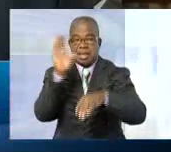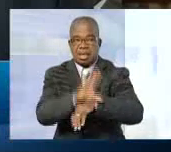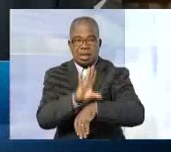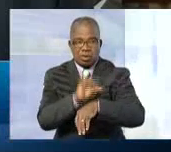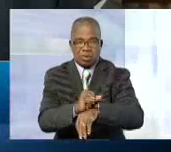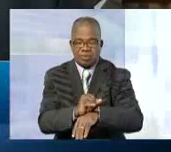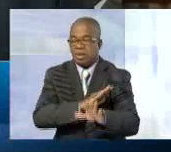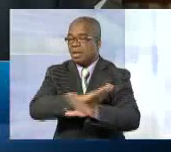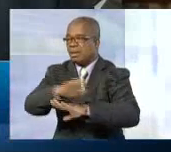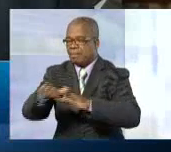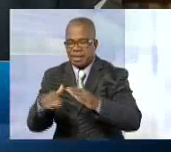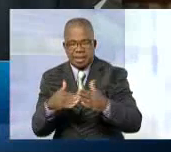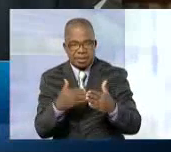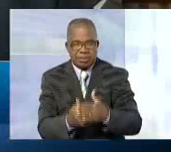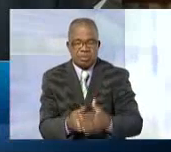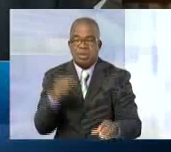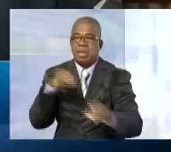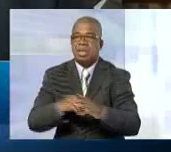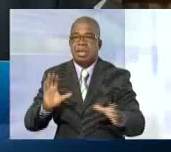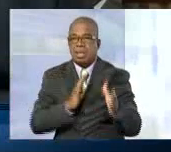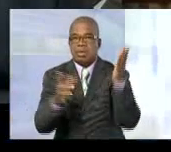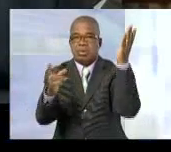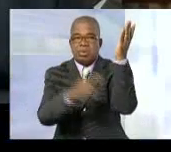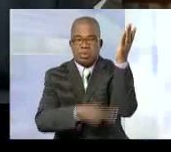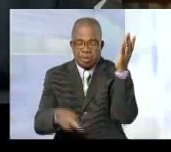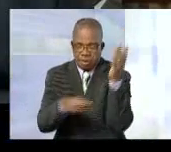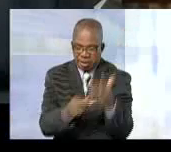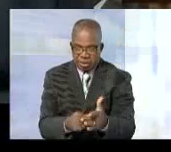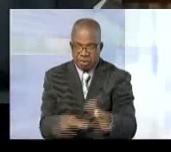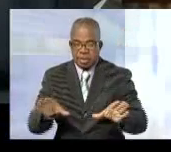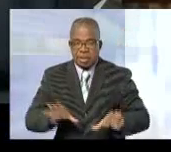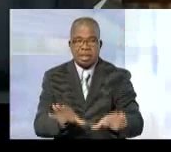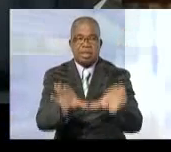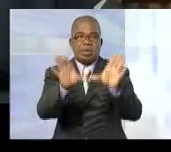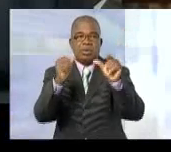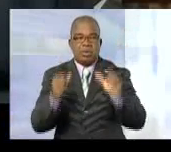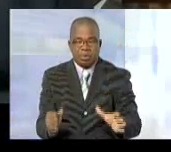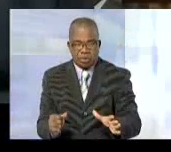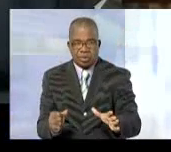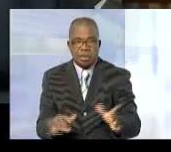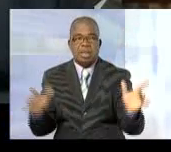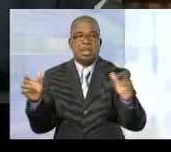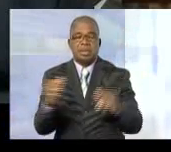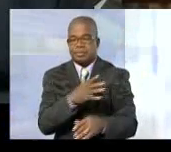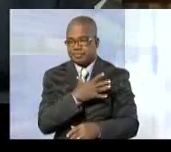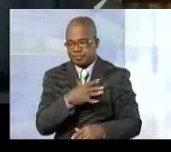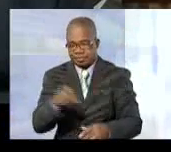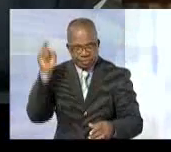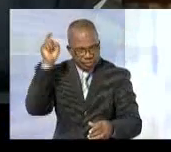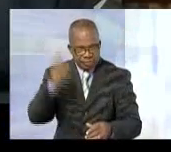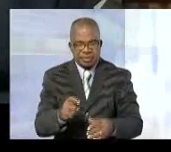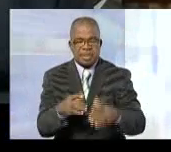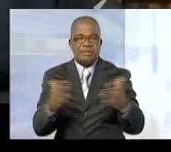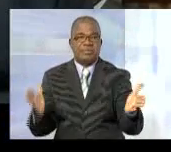partout dans nos régions et campagnes des actions préventives contre les feux de